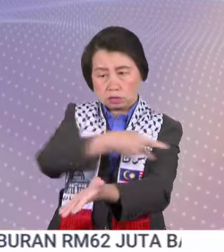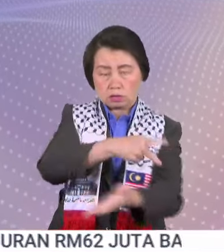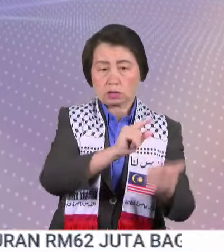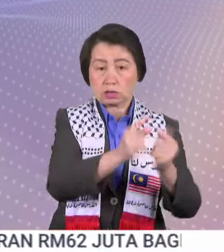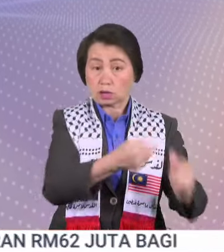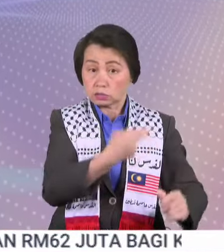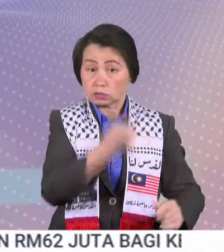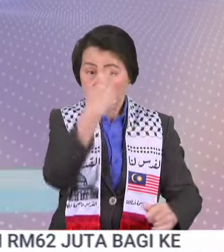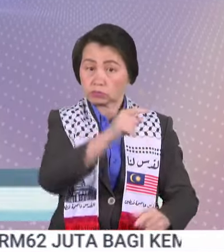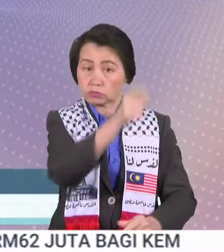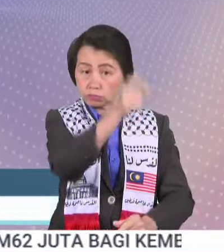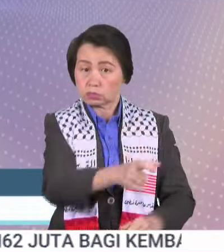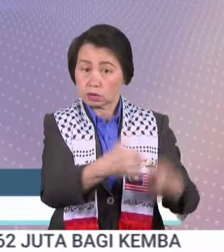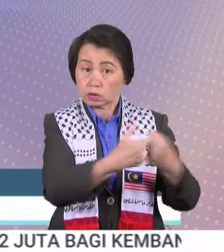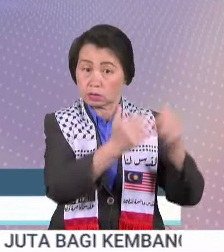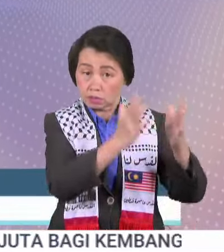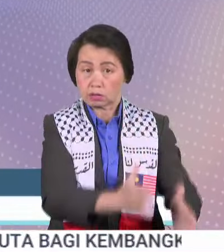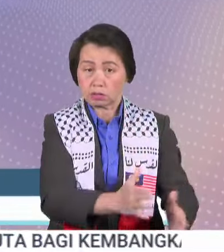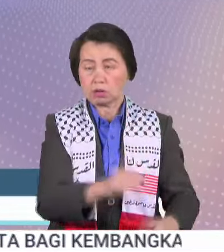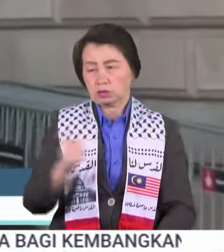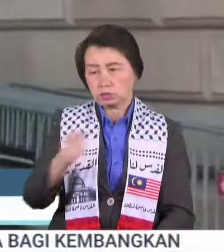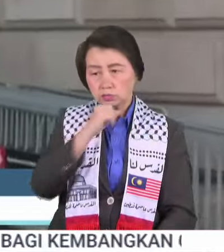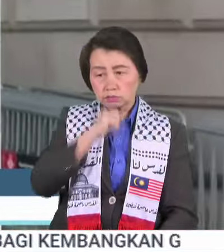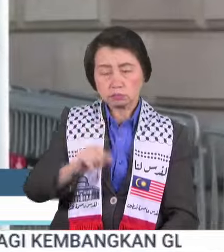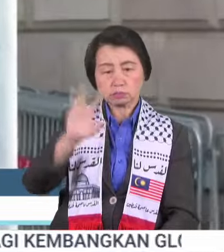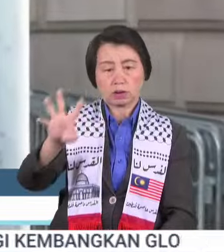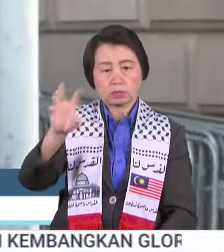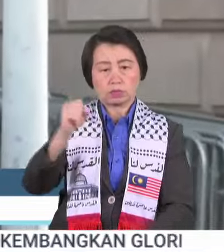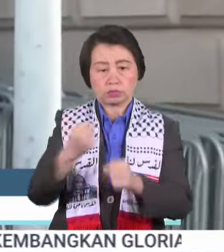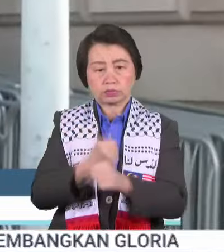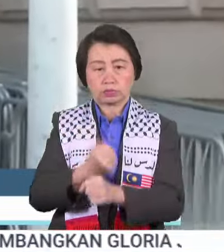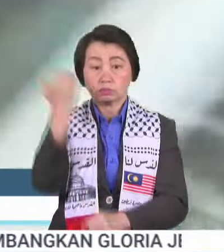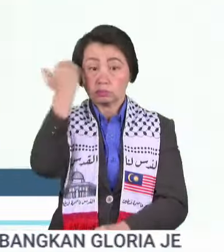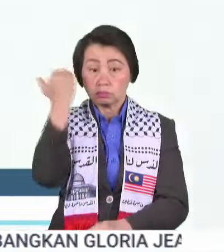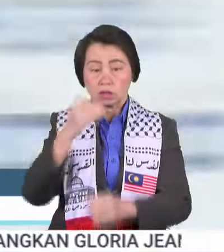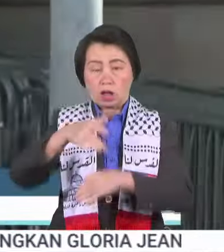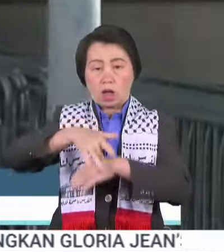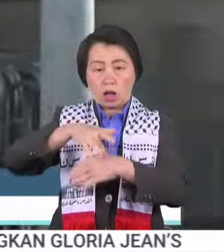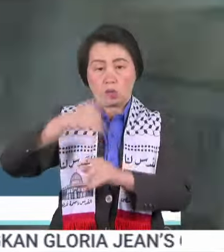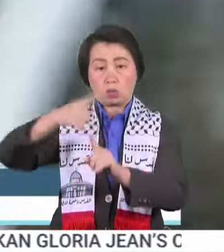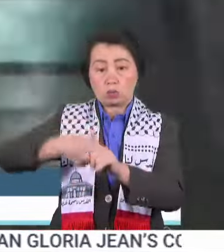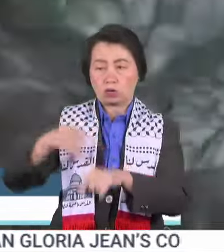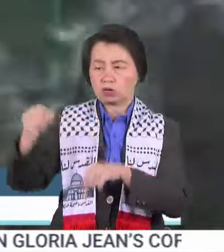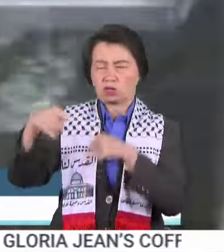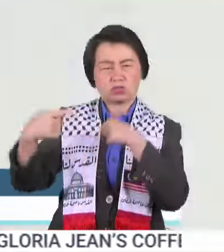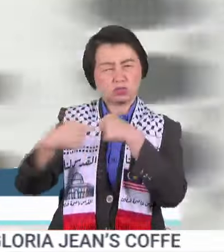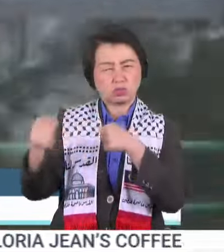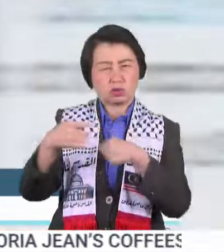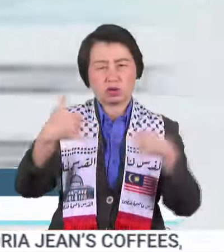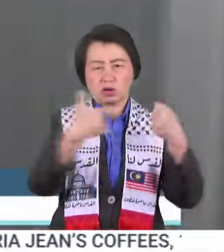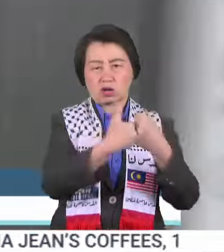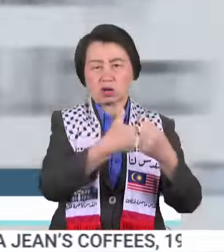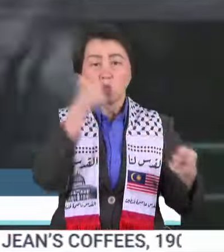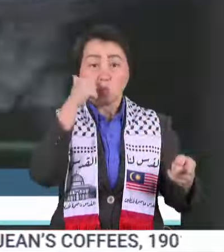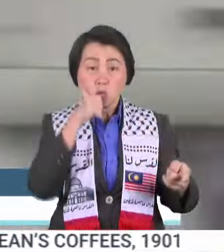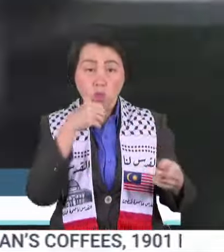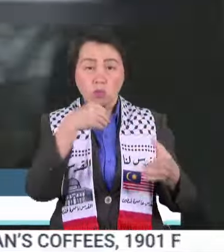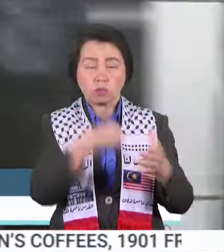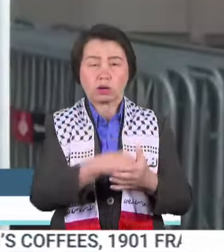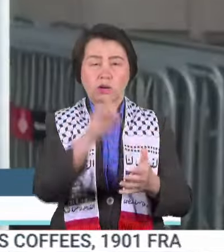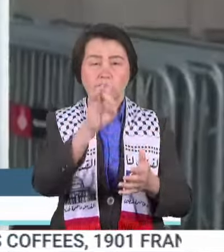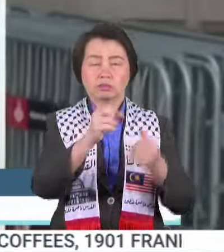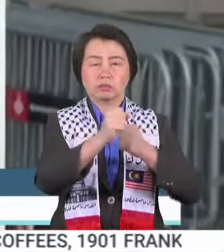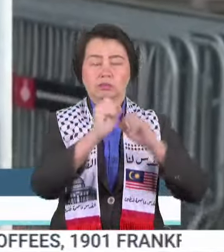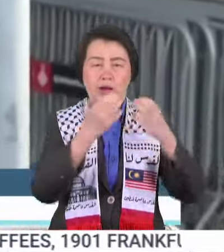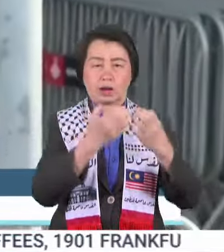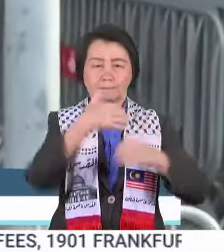pampasan kepada bangsa. Alves yang berusia 40 tahun dibicarakan awal bulan ini atas tuduhan merogol seorang wanita dalam sebuah